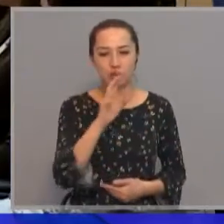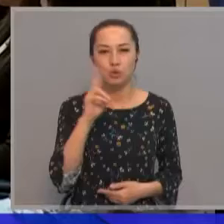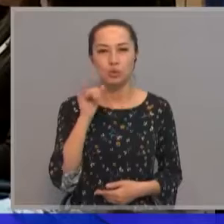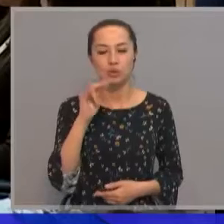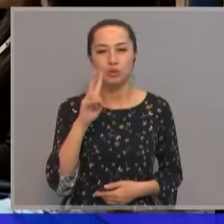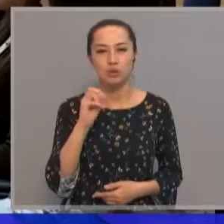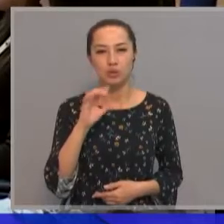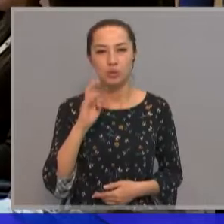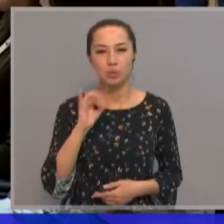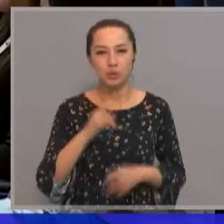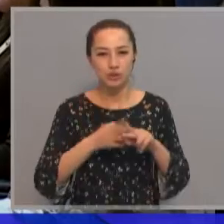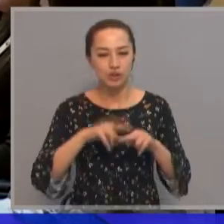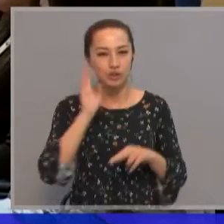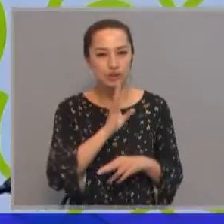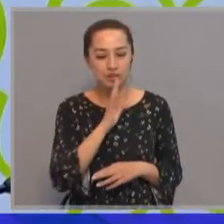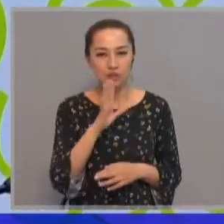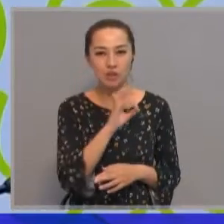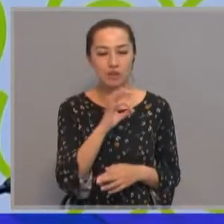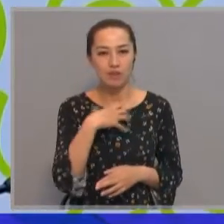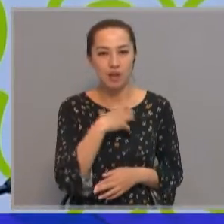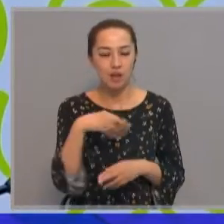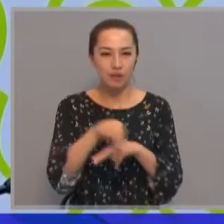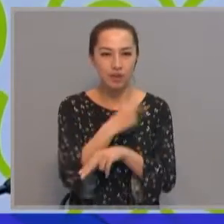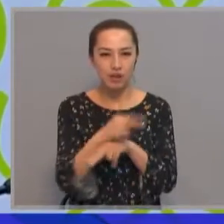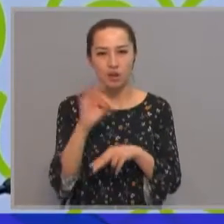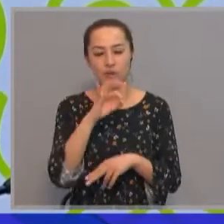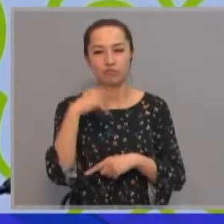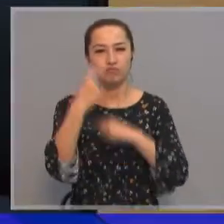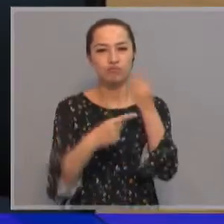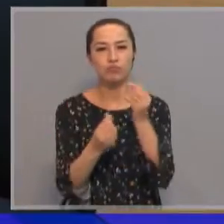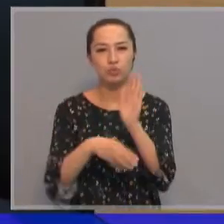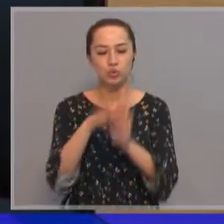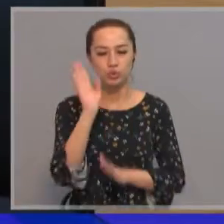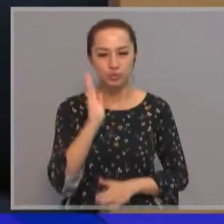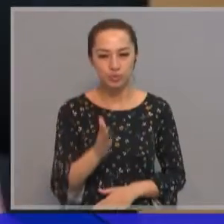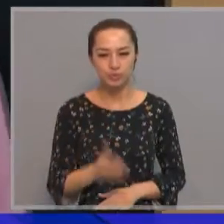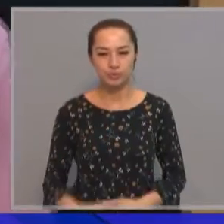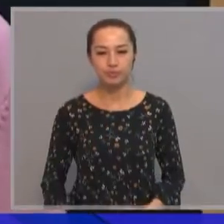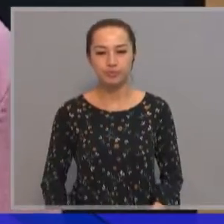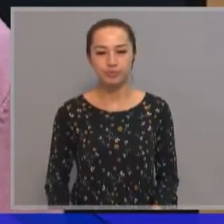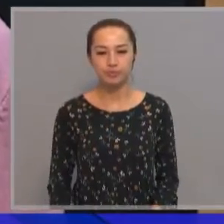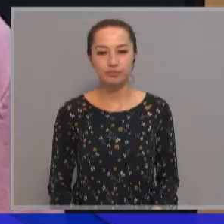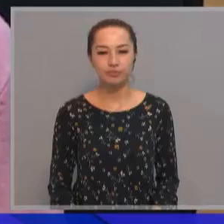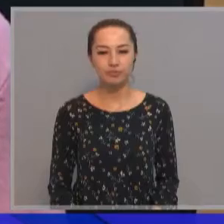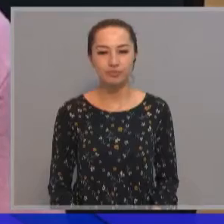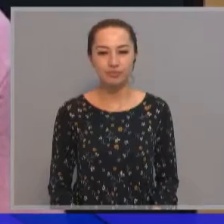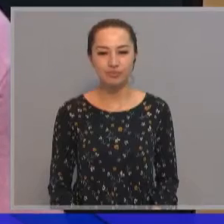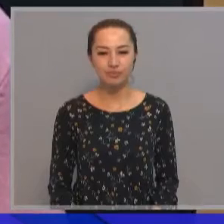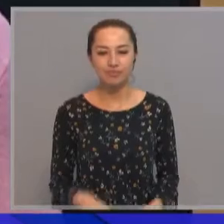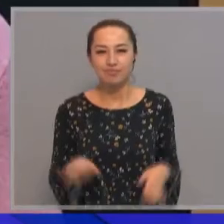Жамболова қоғамдағы қыз-келіншектердің рөлі, ұрпақ тәрбиесі, руханият саласына қатысты ұсыныстарын жеткізді. Құстар